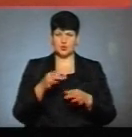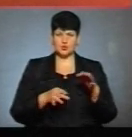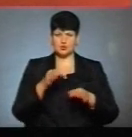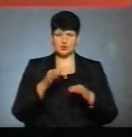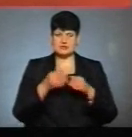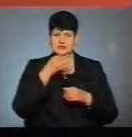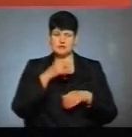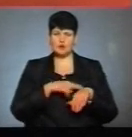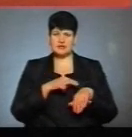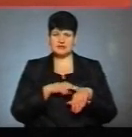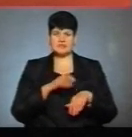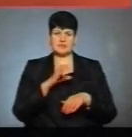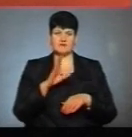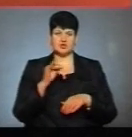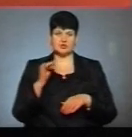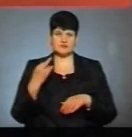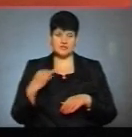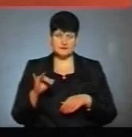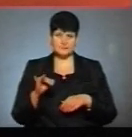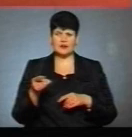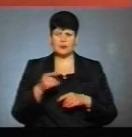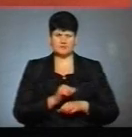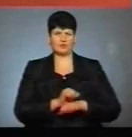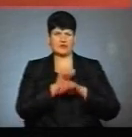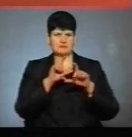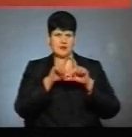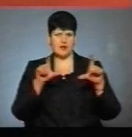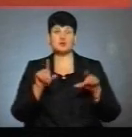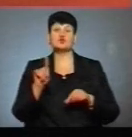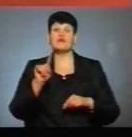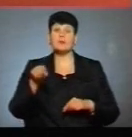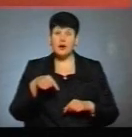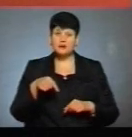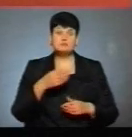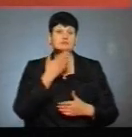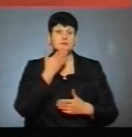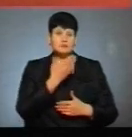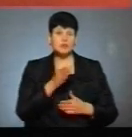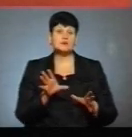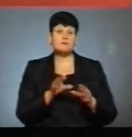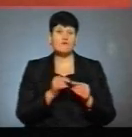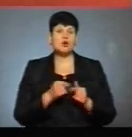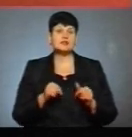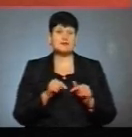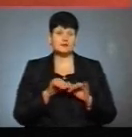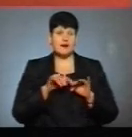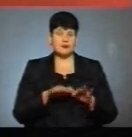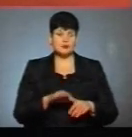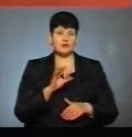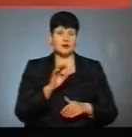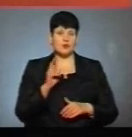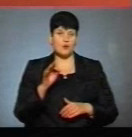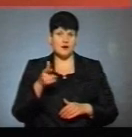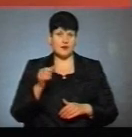розповів поліцейський Сергій Вишовський. Тернополяни мітингували з плакатами, що вимагали. Запитаємо у співорганізатора акції Олега Когана. Вітаю